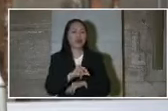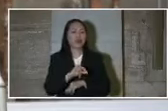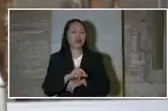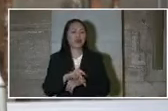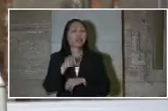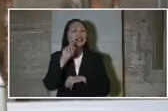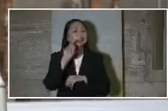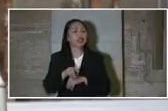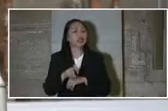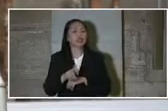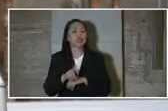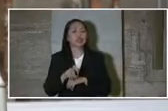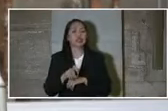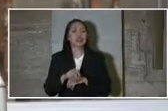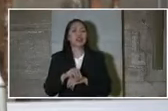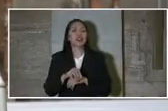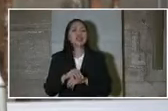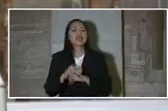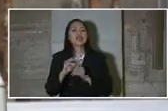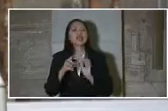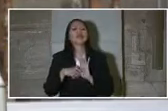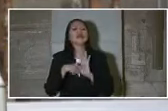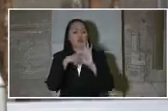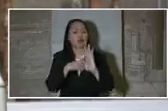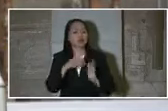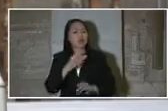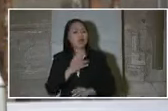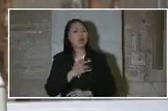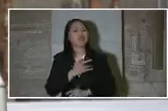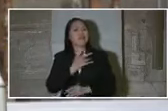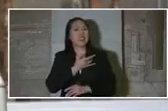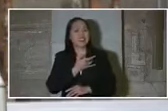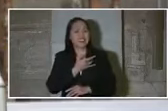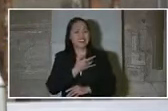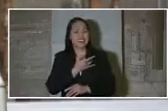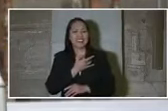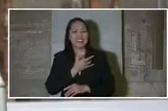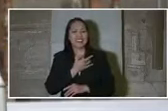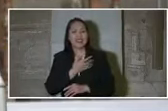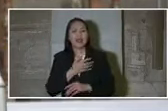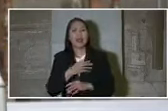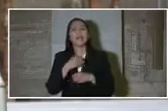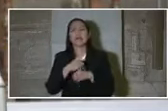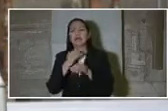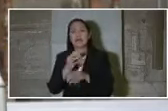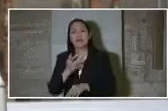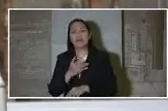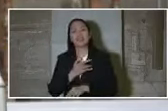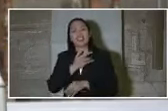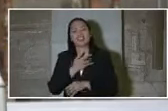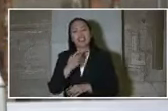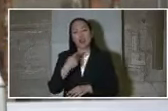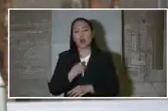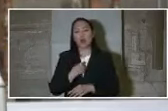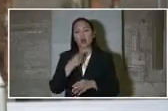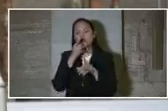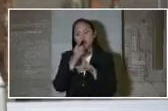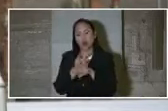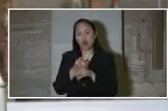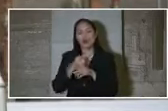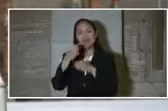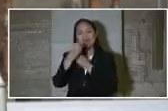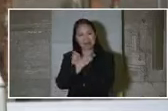Kailangan iparamdam nyo sa akin, iparamdam mo sa akin na mahal mo ako.